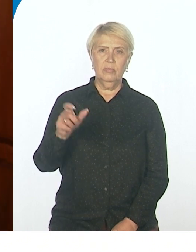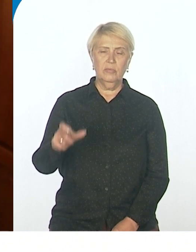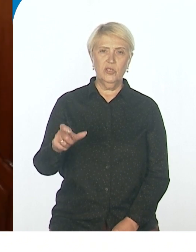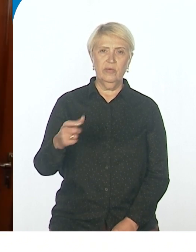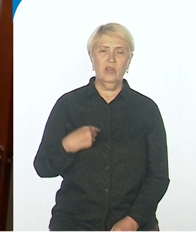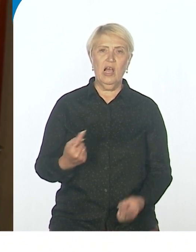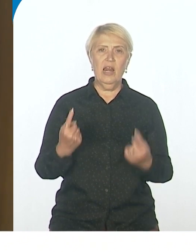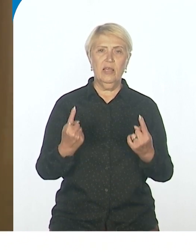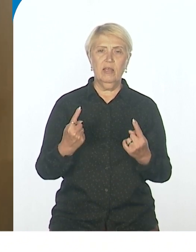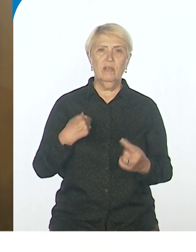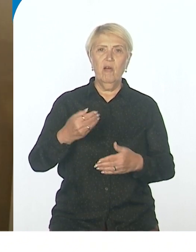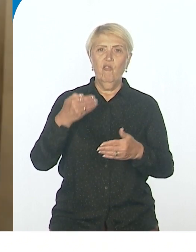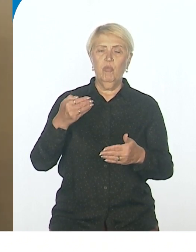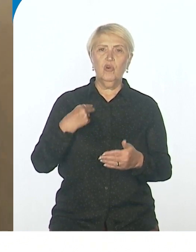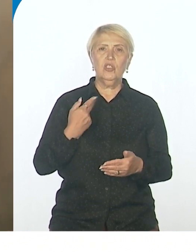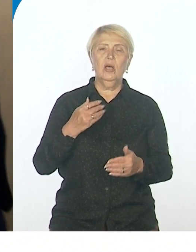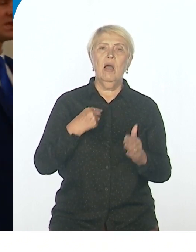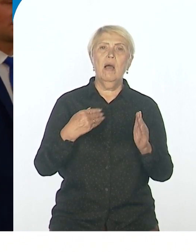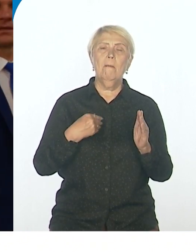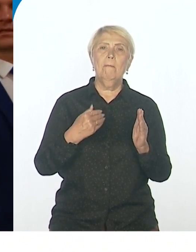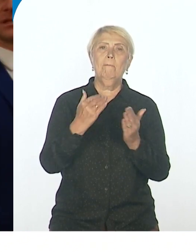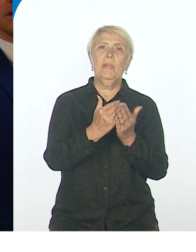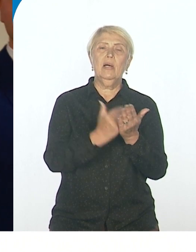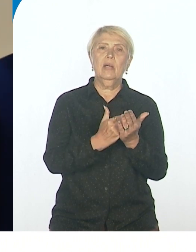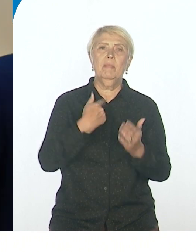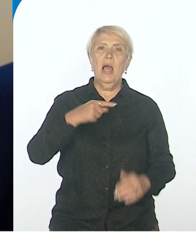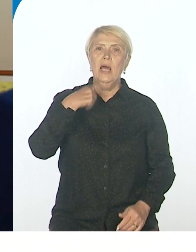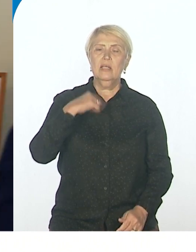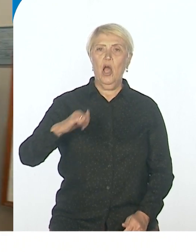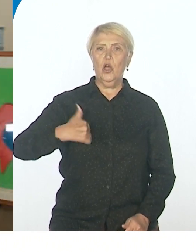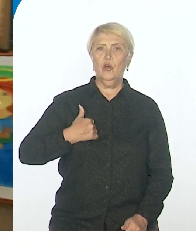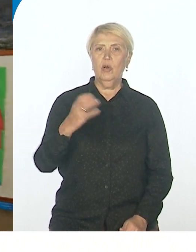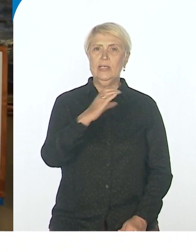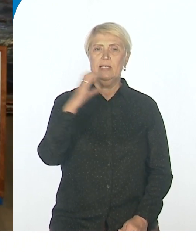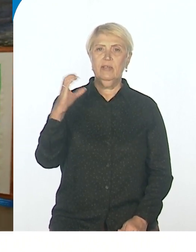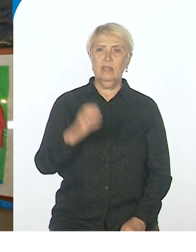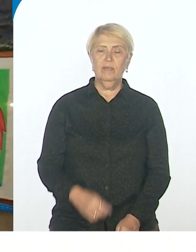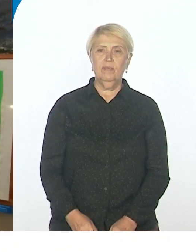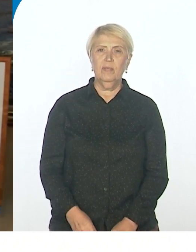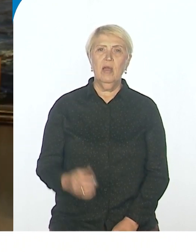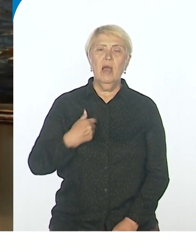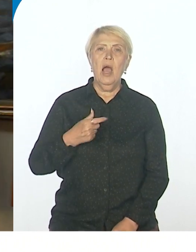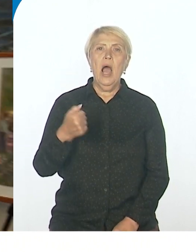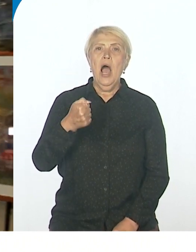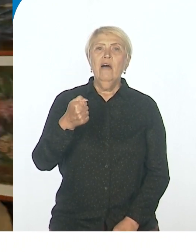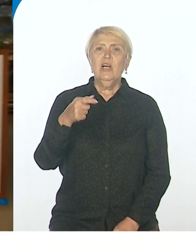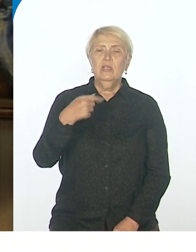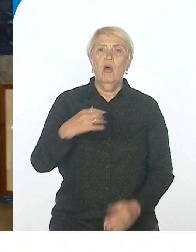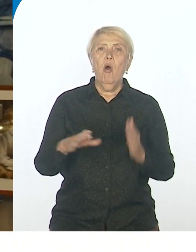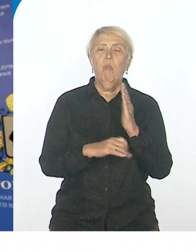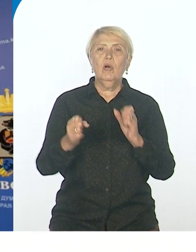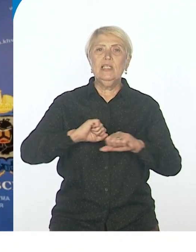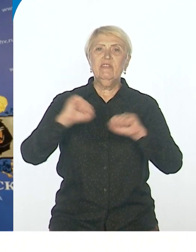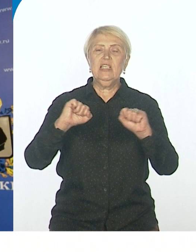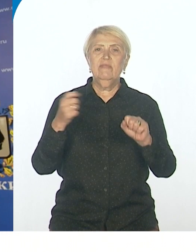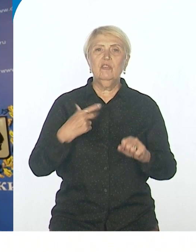Человек-легенда. В прошлой программе мы рассказали о герое Советского Союза Иноке Киприане. В Афганистане после взрыва мины он